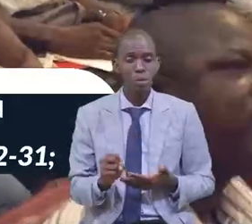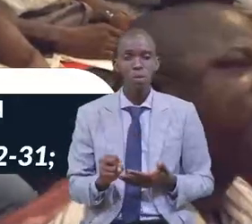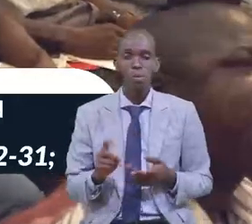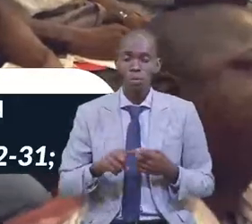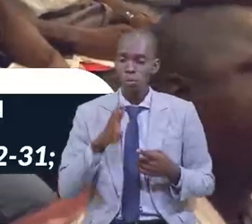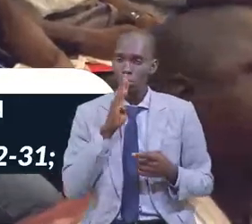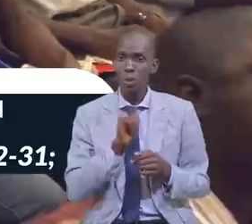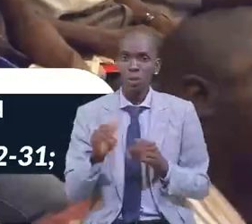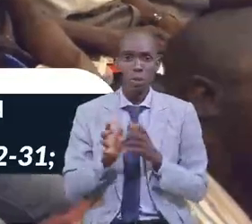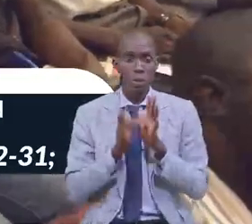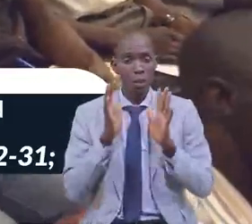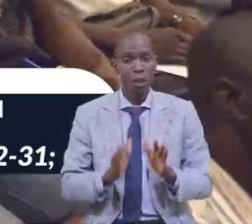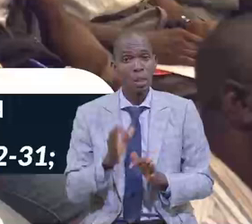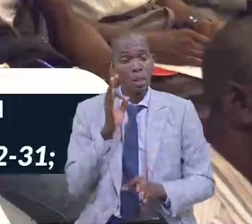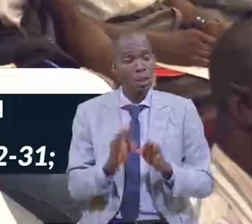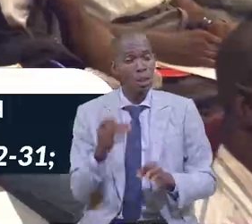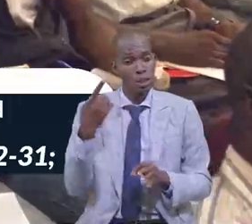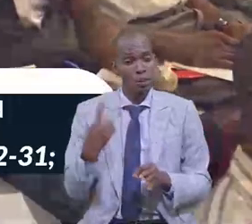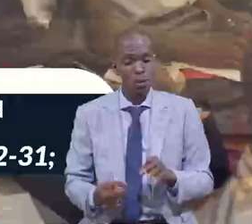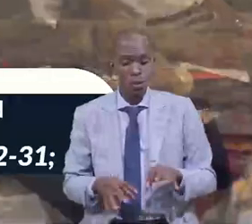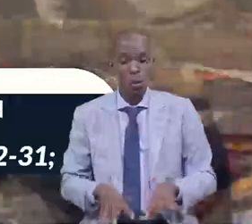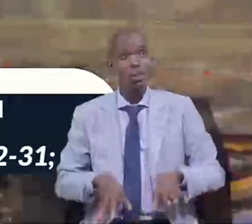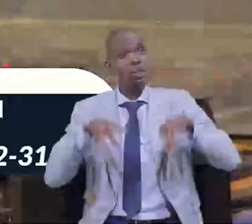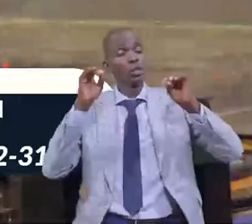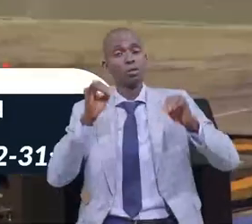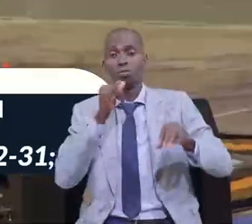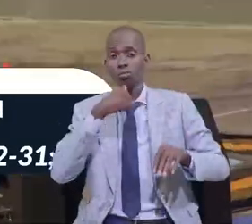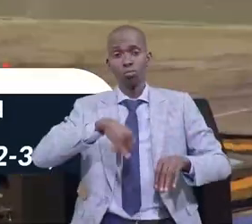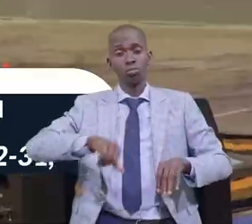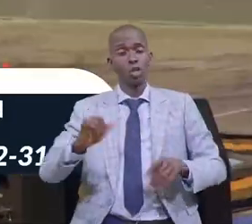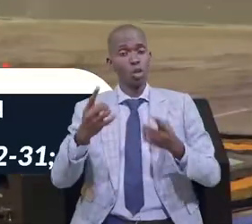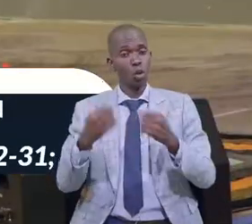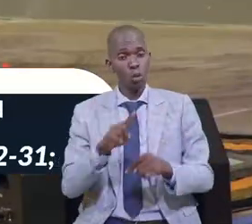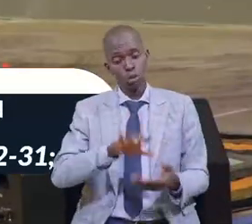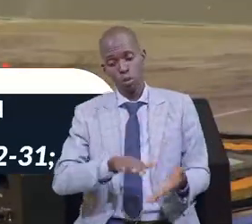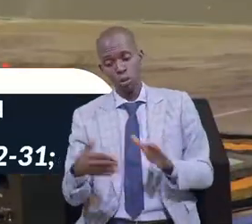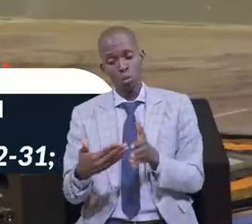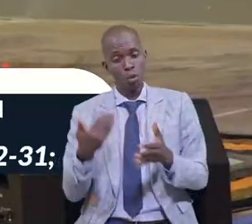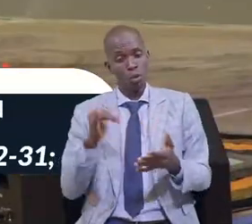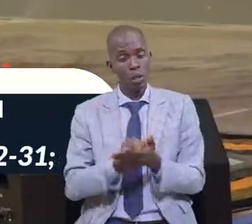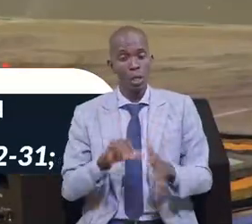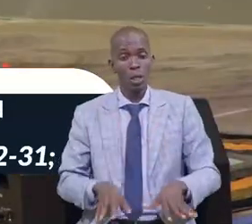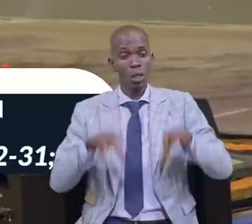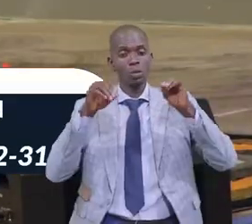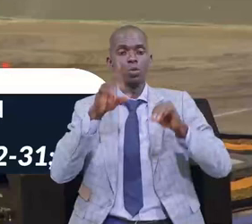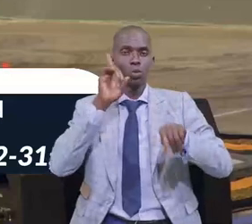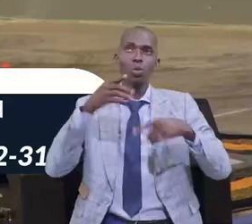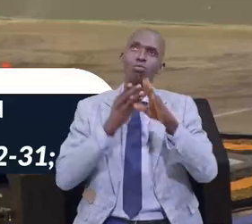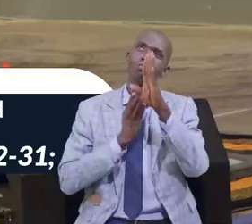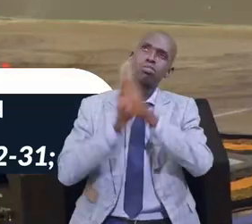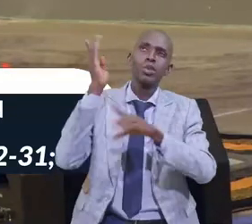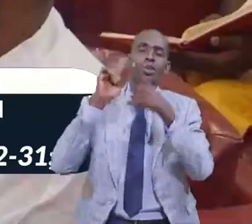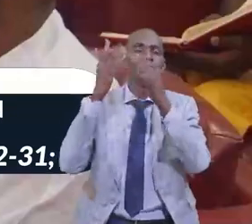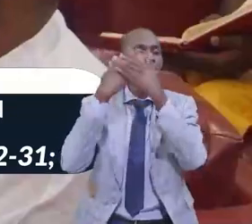saint. Et si l'enlèvement est retardé, vous êtes mort avant l'enlèvement, vous irez au ciel